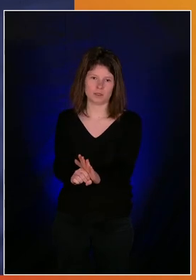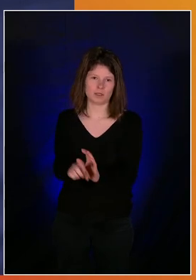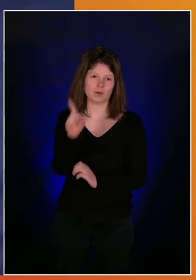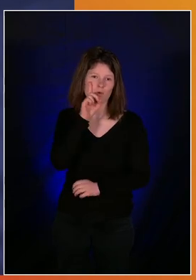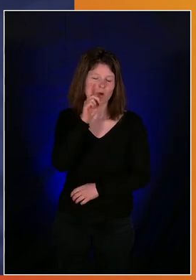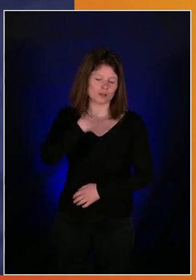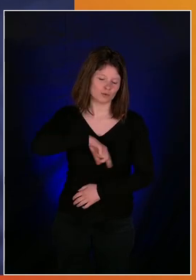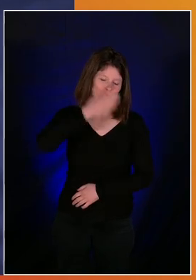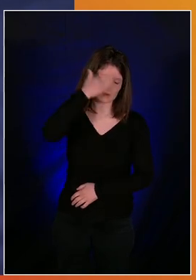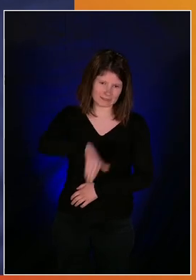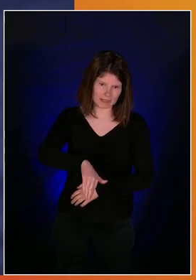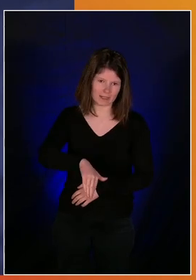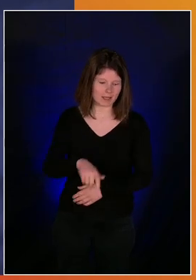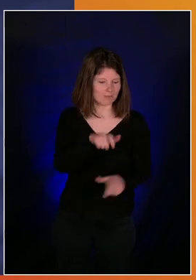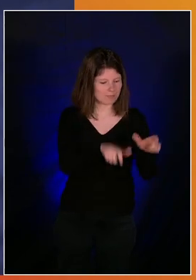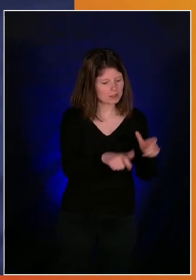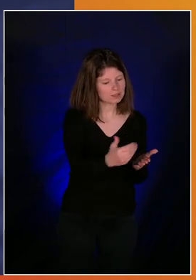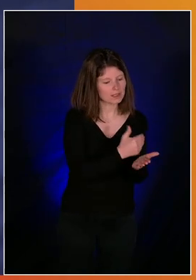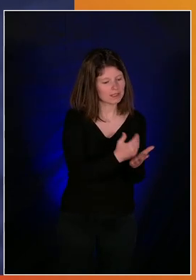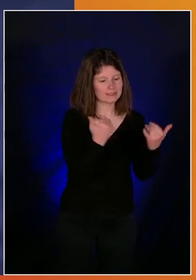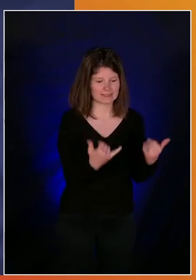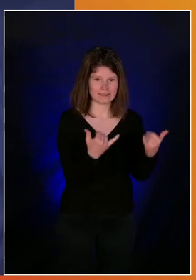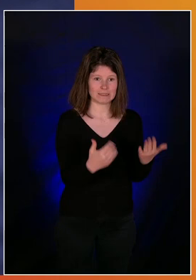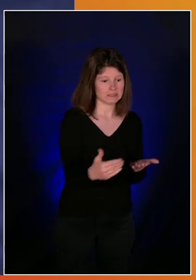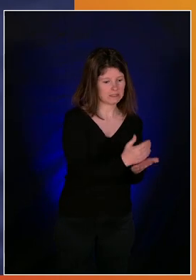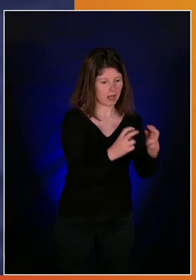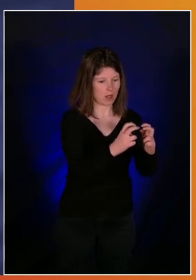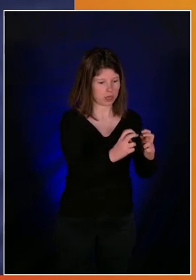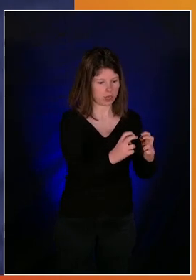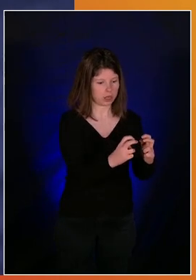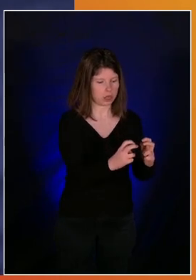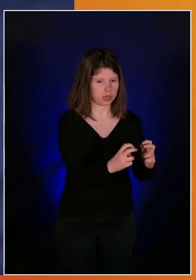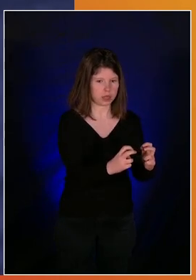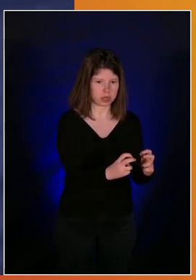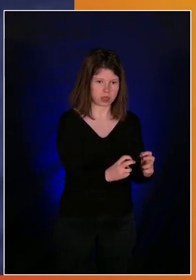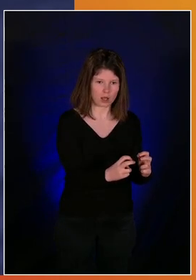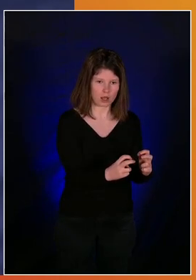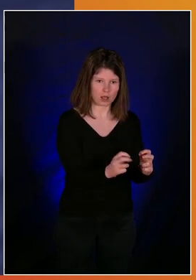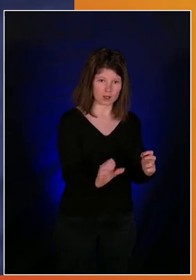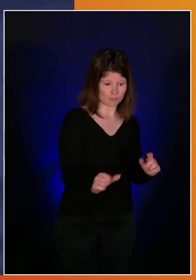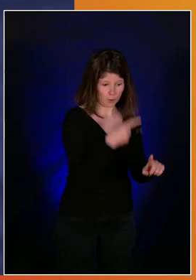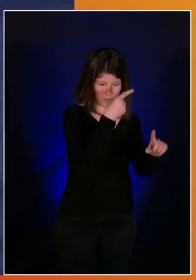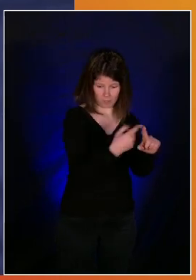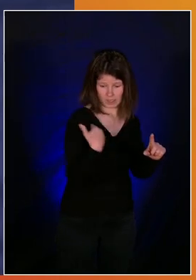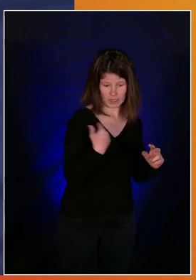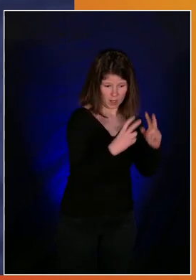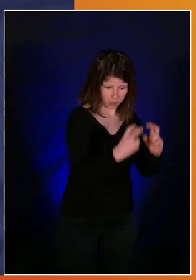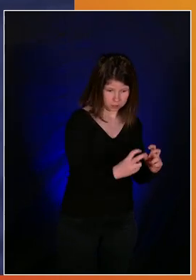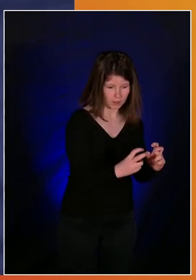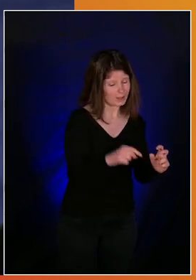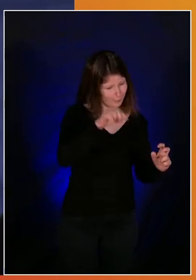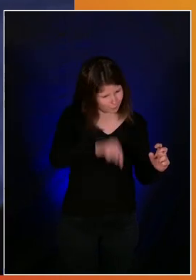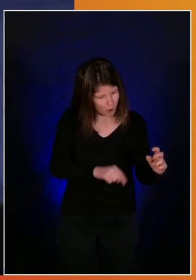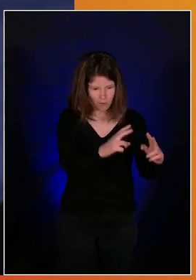salariés de ce pays ont des salaires qui baissent en euros constants. Nos salaires ont baissé pour la première fois. Il faut augmenter